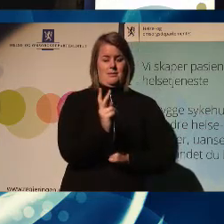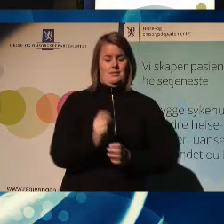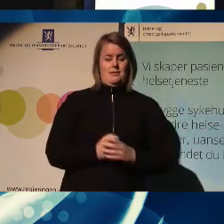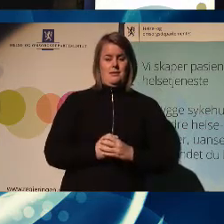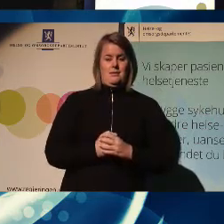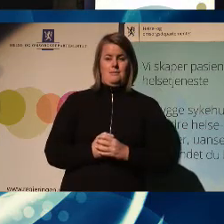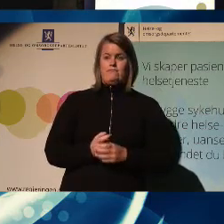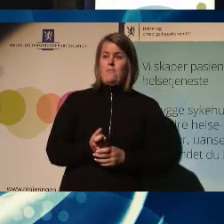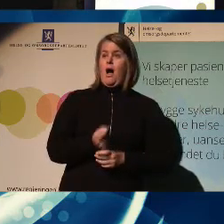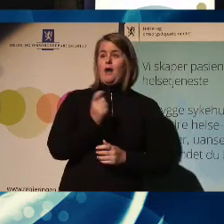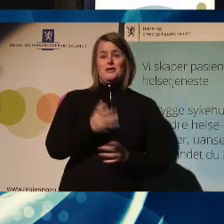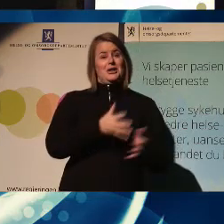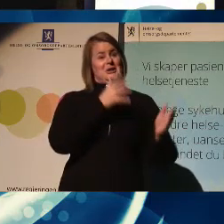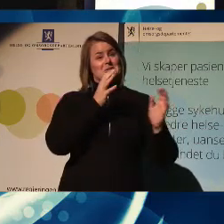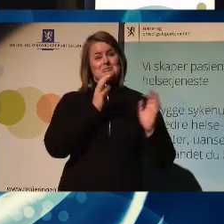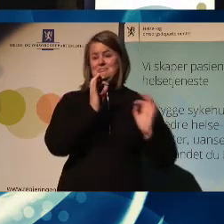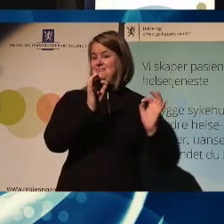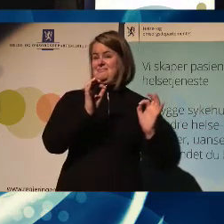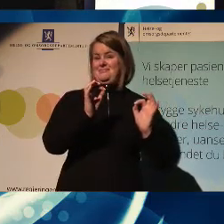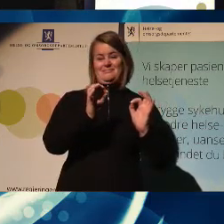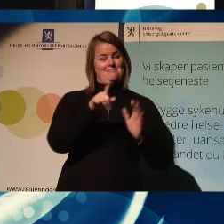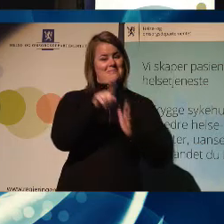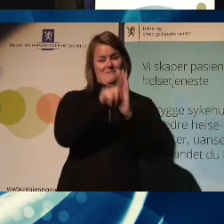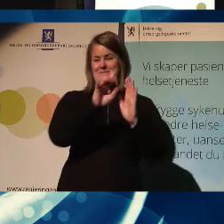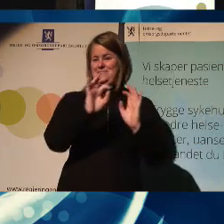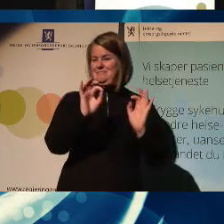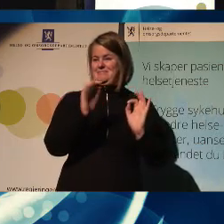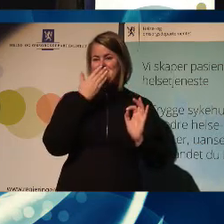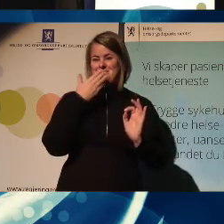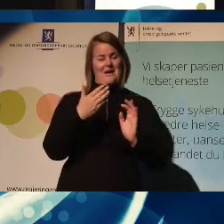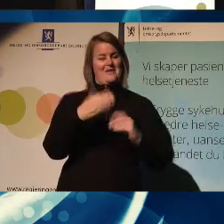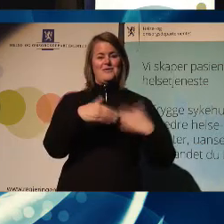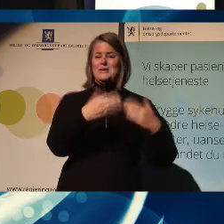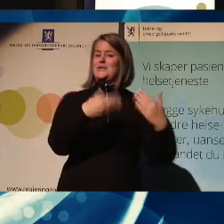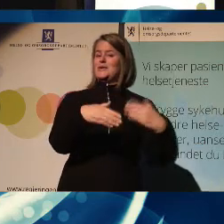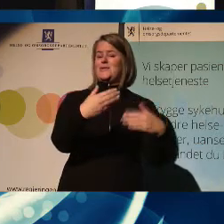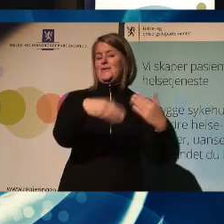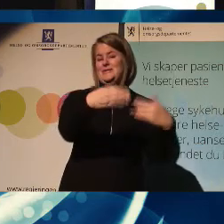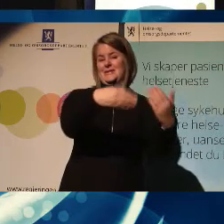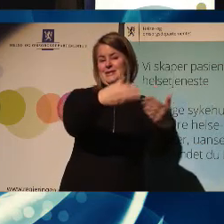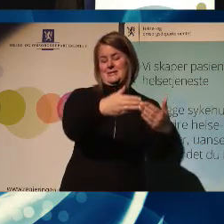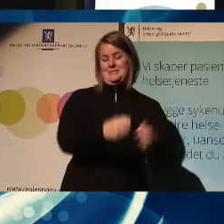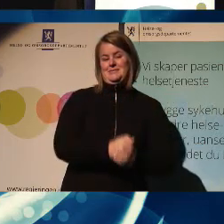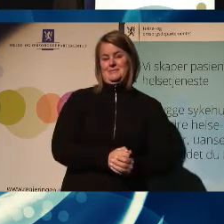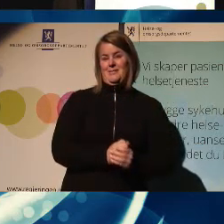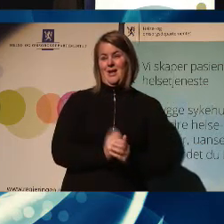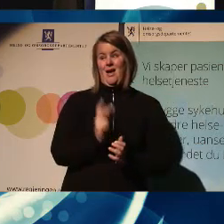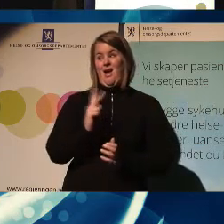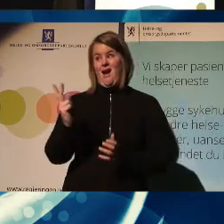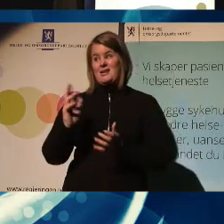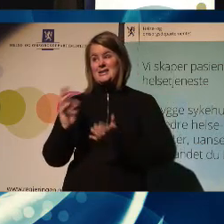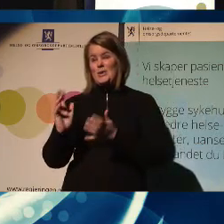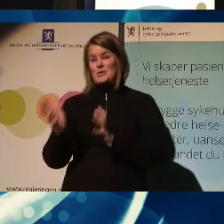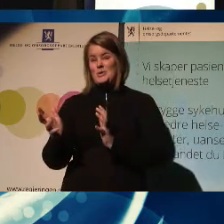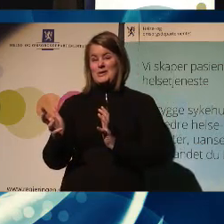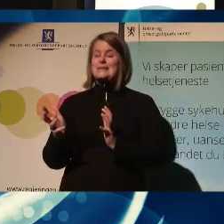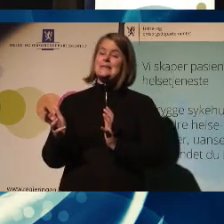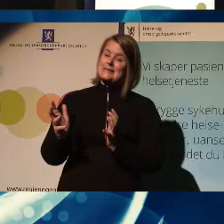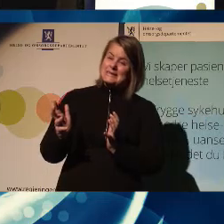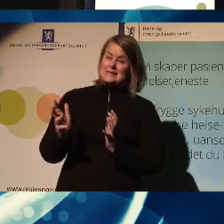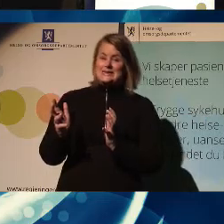går dette her kjempebra på første forsøk, og de er klare til å bare fortsette i aktiviteten. Andre ganger